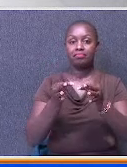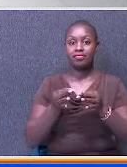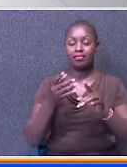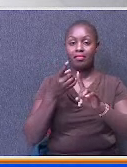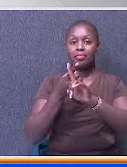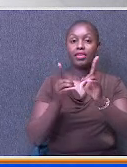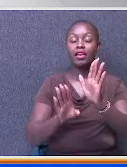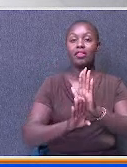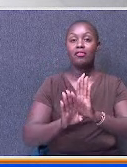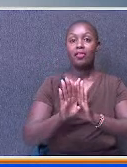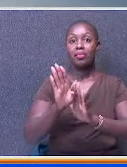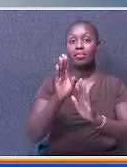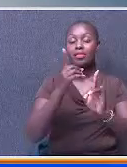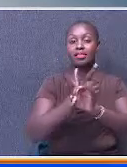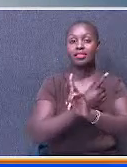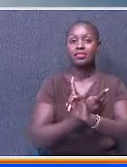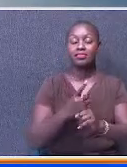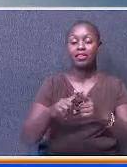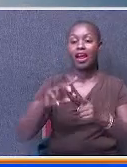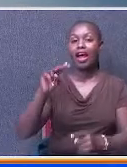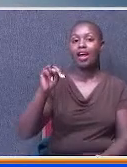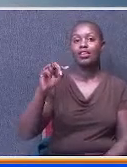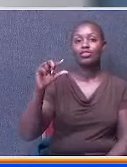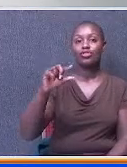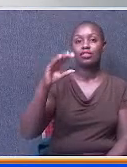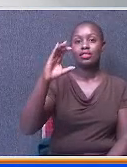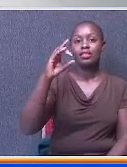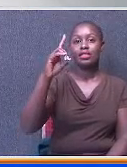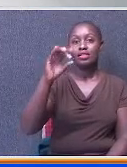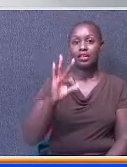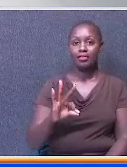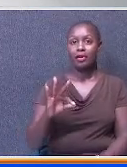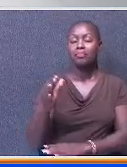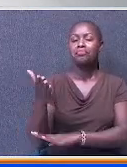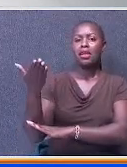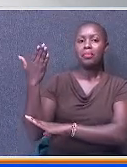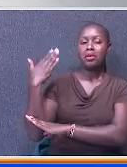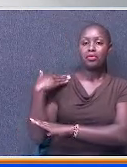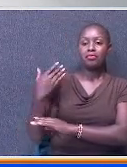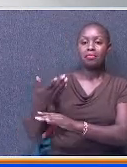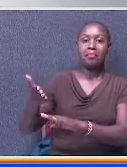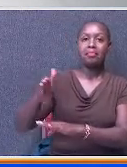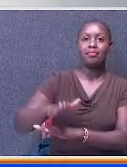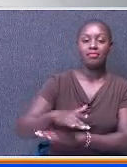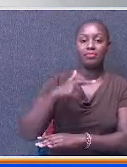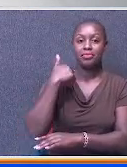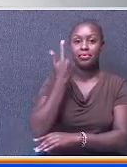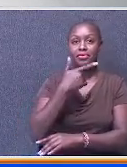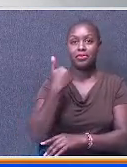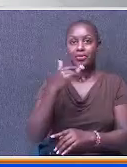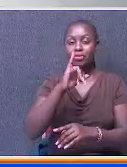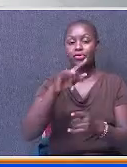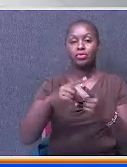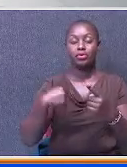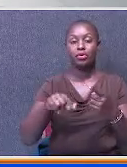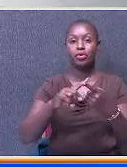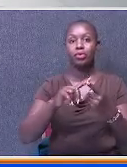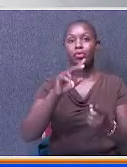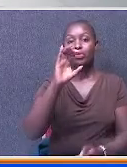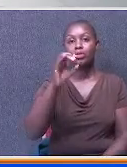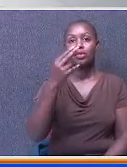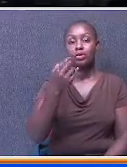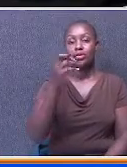bunge NGCDF. Makatibu wengine wa kitambo wanaotarajiwa kurejea ni aliyekuwa katibu wa idara ya makazi Chance